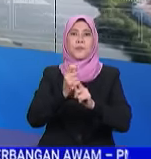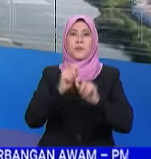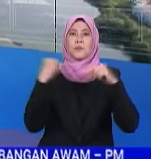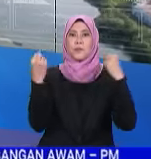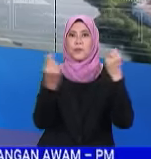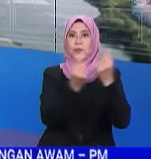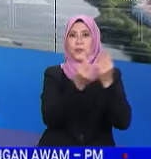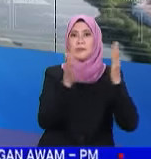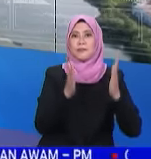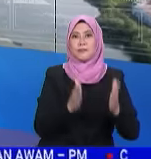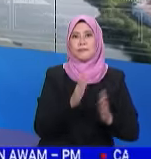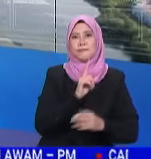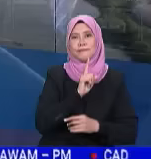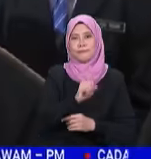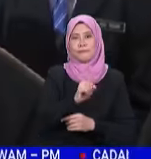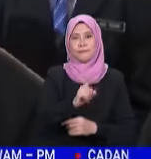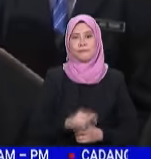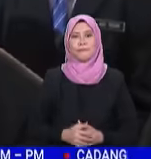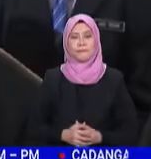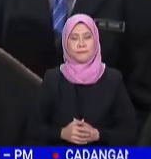kalangan umat